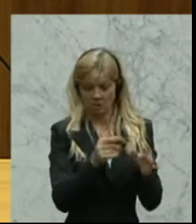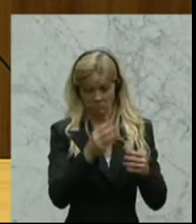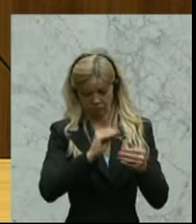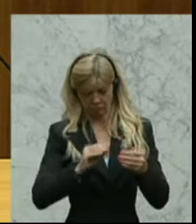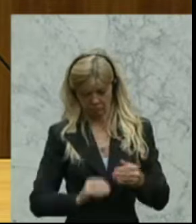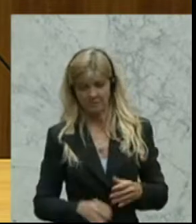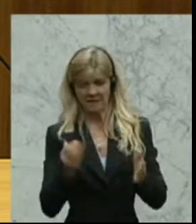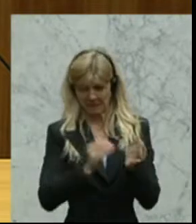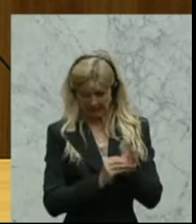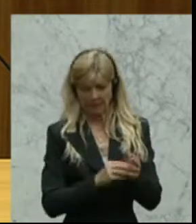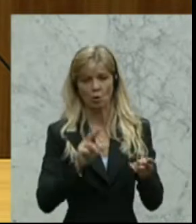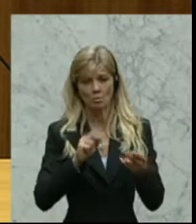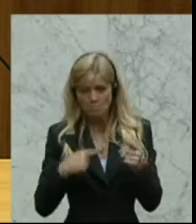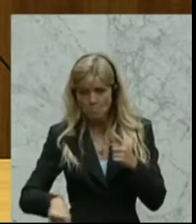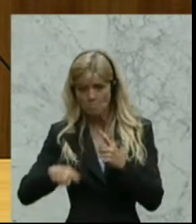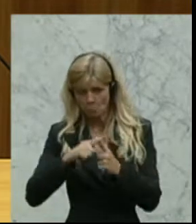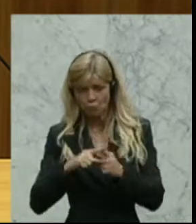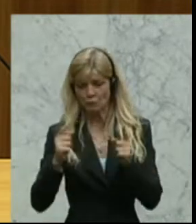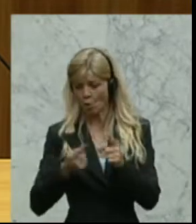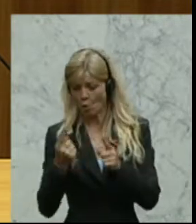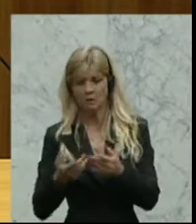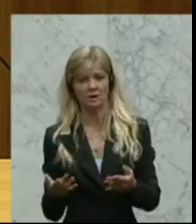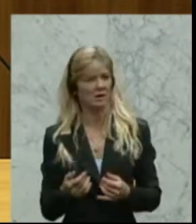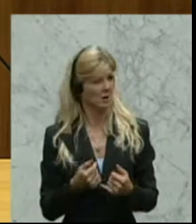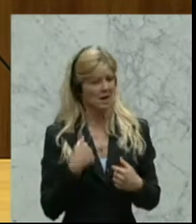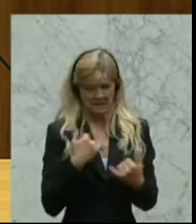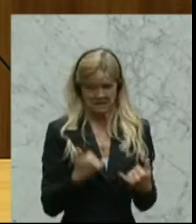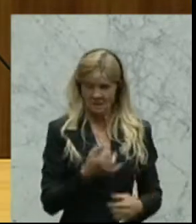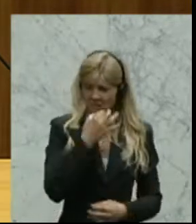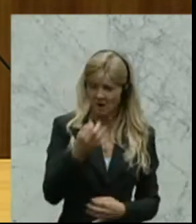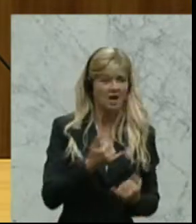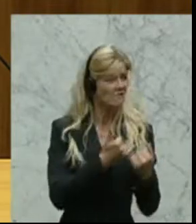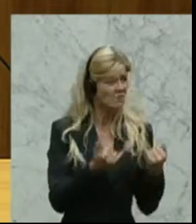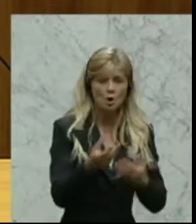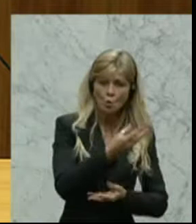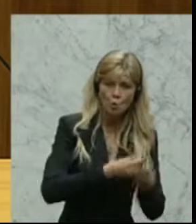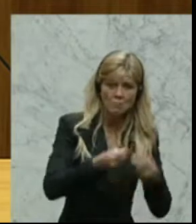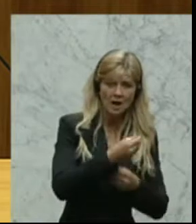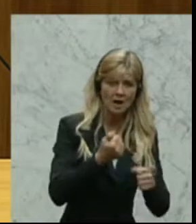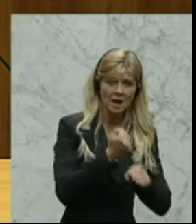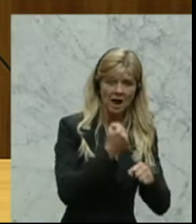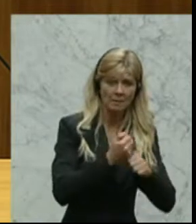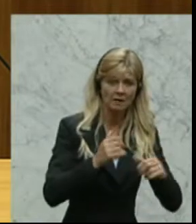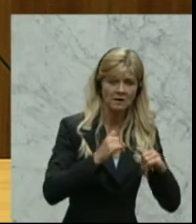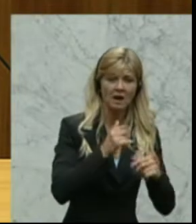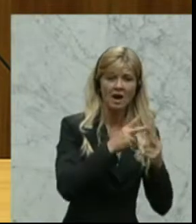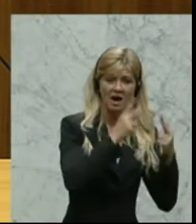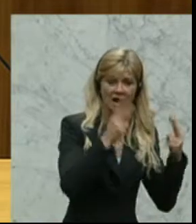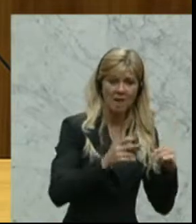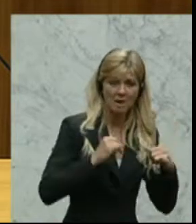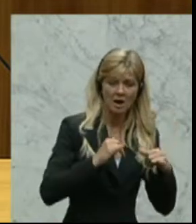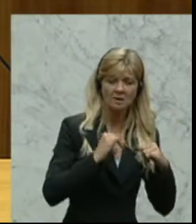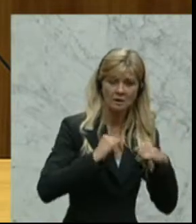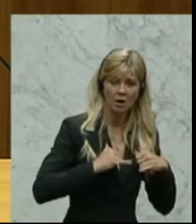von Vorarlberg und Tirol mit den Zwangsmitgliedsbeiträgen ihrer Mitglieder um? Das ist doch eine Verarschung des Volkes. Das glaubt Ihnen